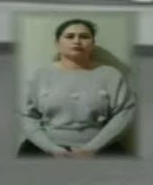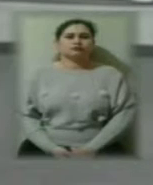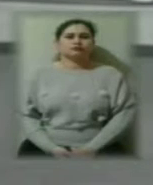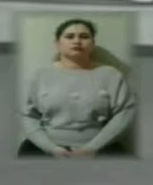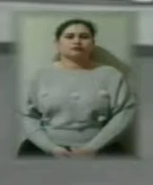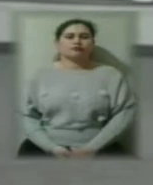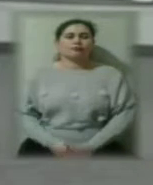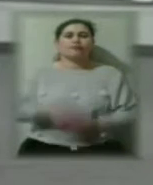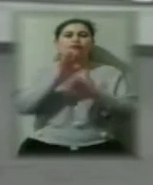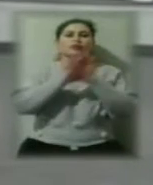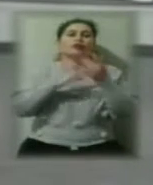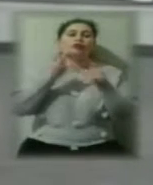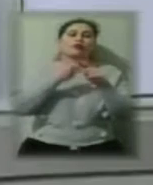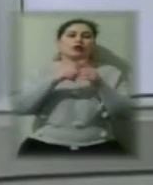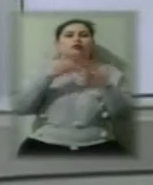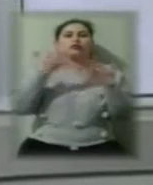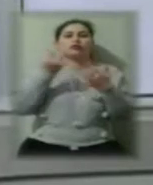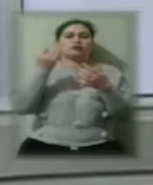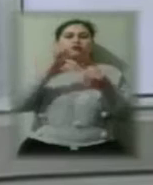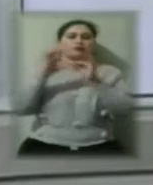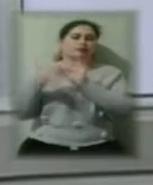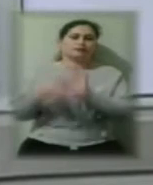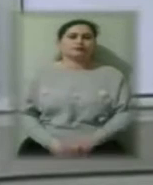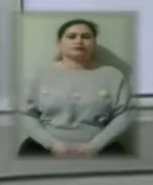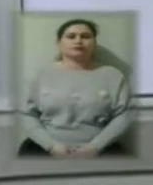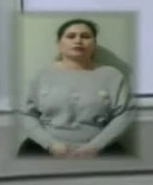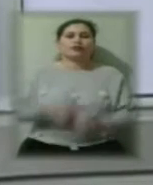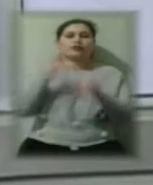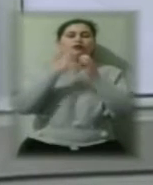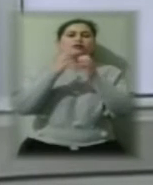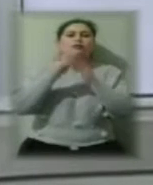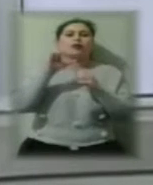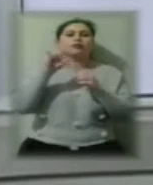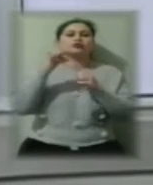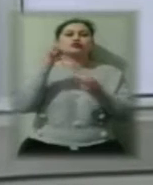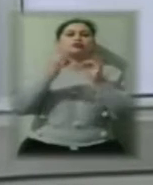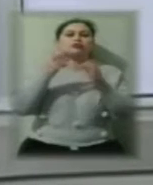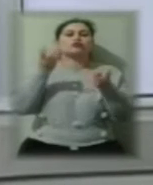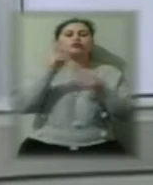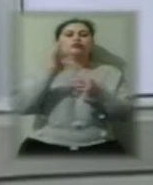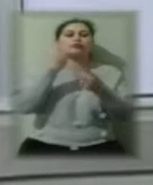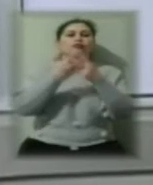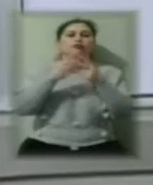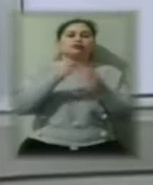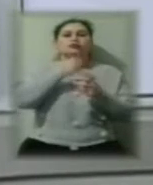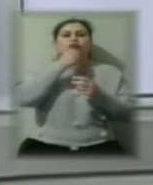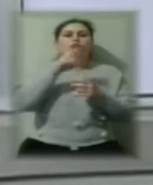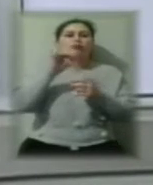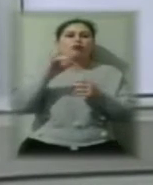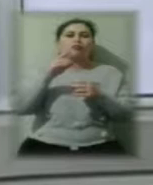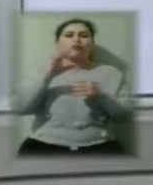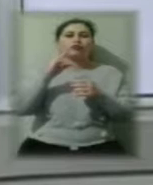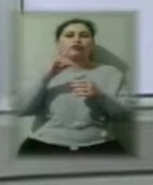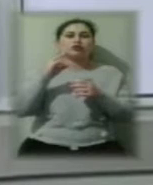Далі про це та інше детальніше. Херсонський апеляційний суд залишив під вартою старшого оперуповноваженого Нацполіції в